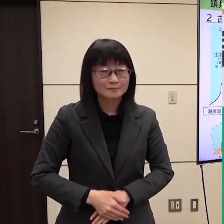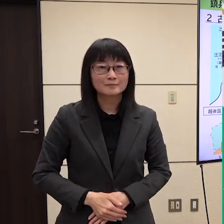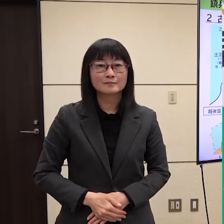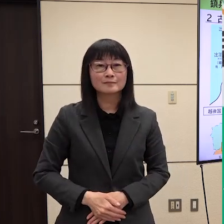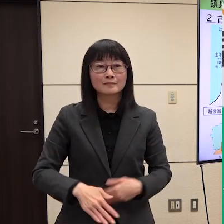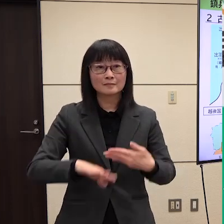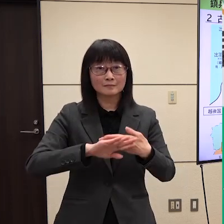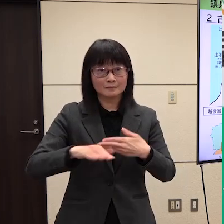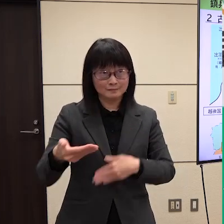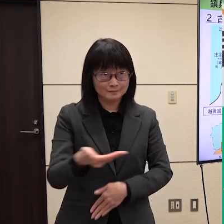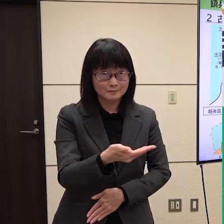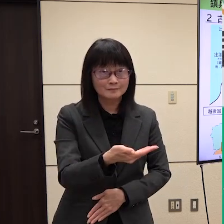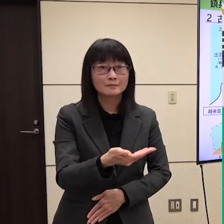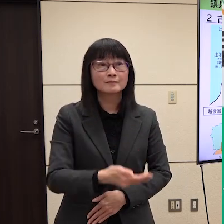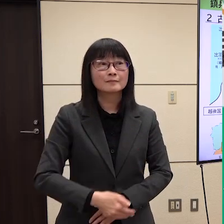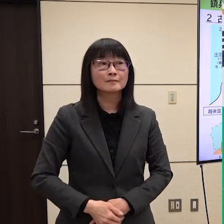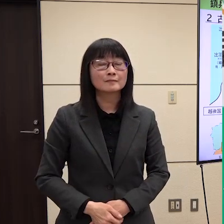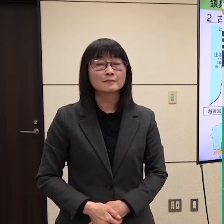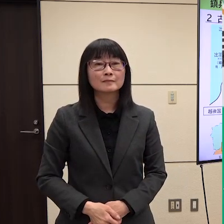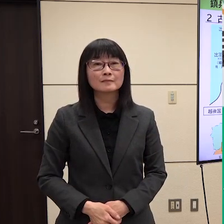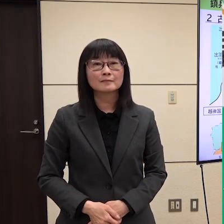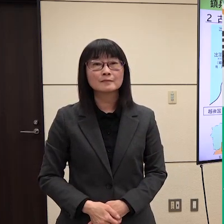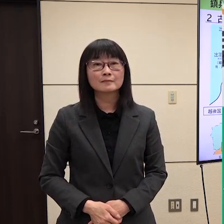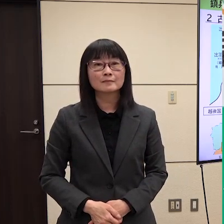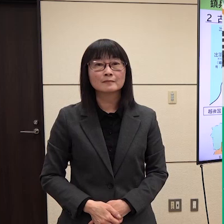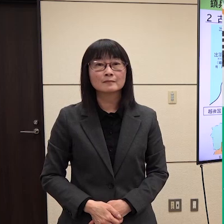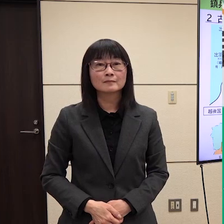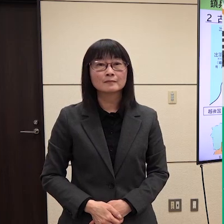他にございますか。